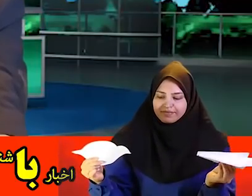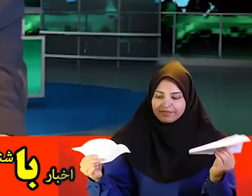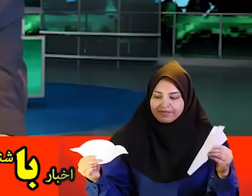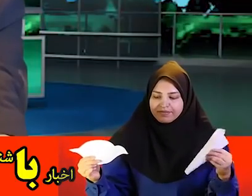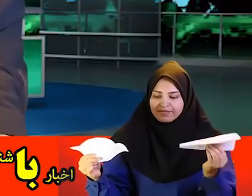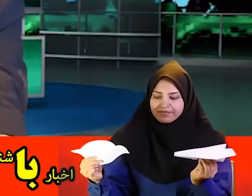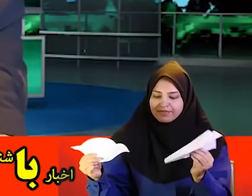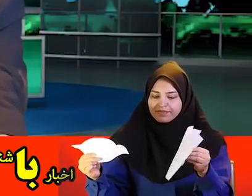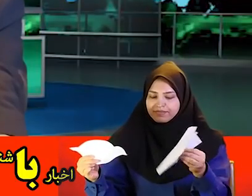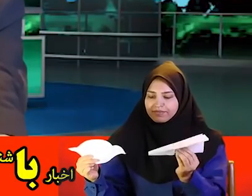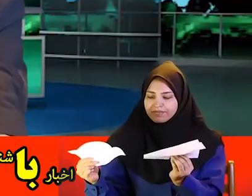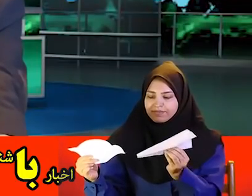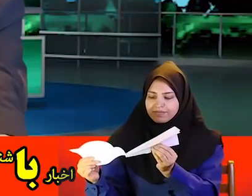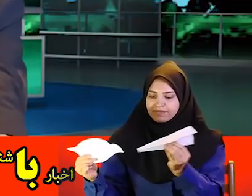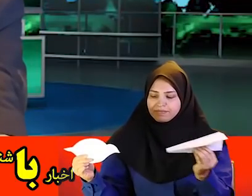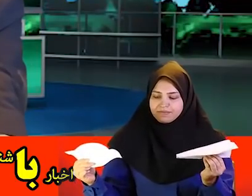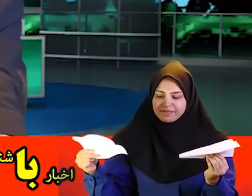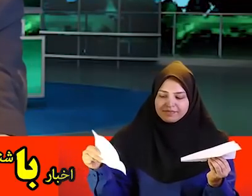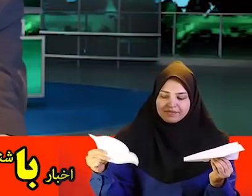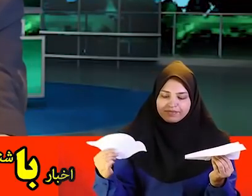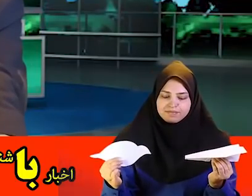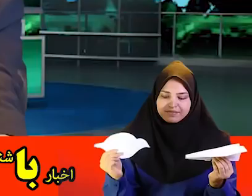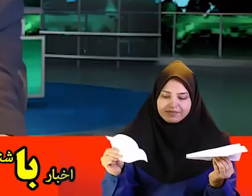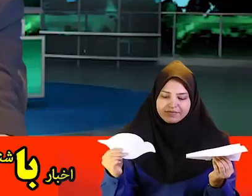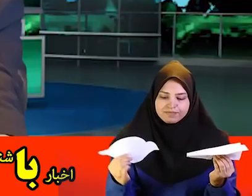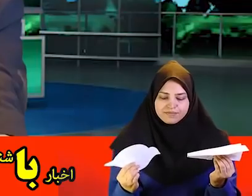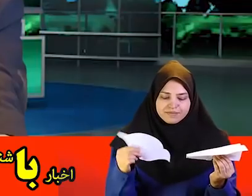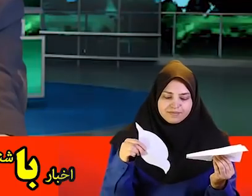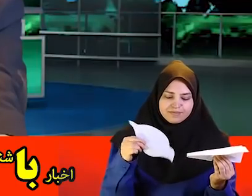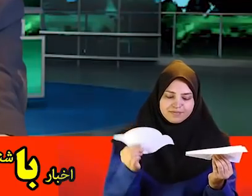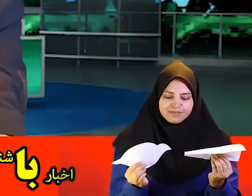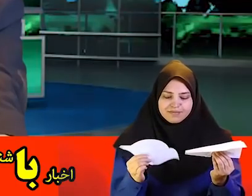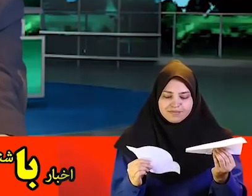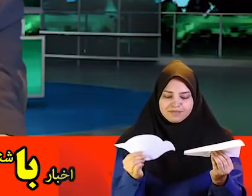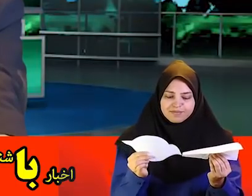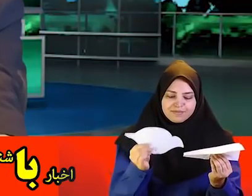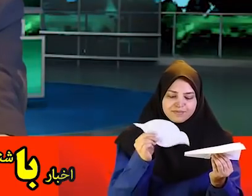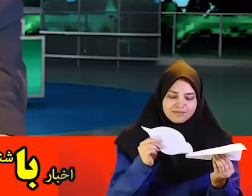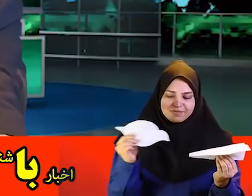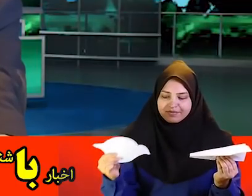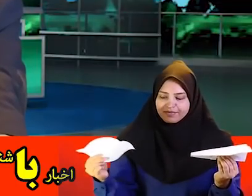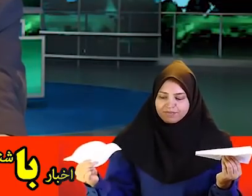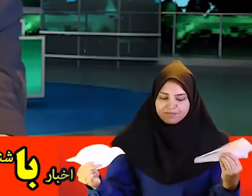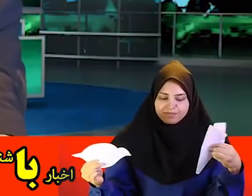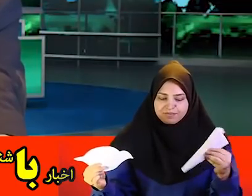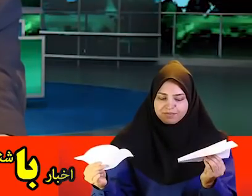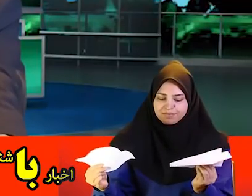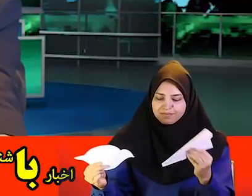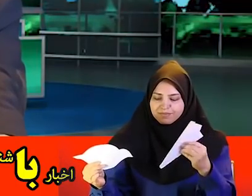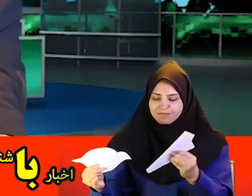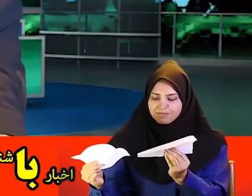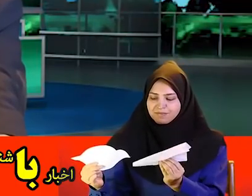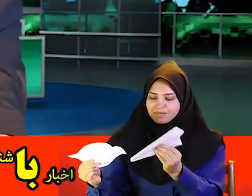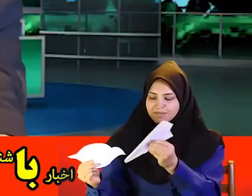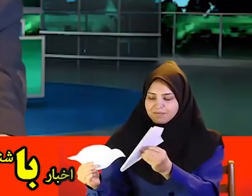رایگان ارزونیتون تلگرام نمیدیم بهتون. نت رایگان جهاز و وام آوردیم تلگرامتون رو بردیم. همه اینا